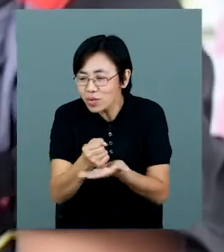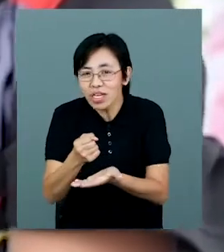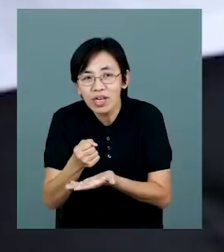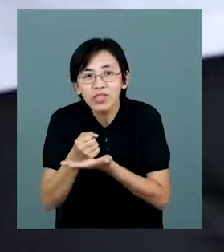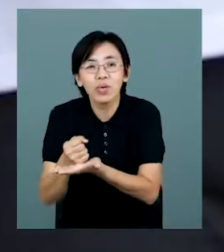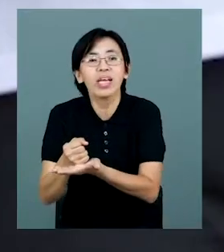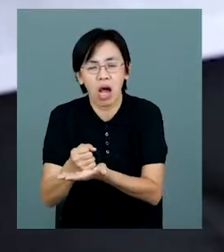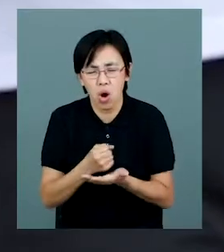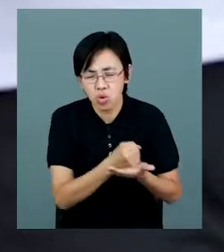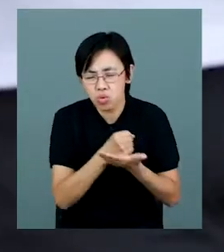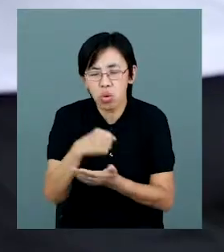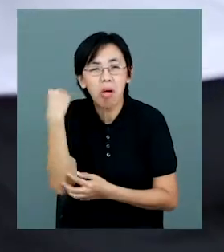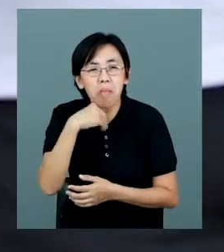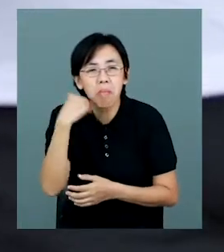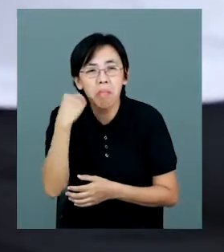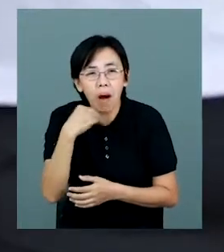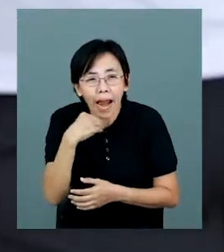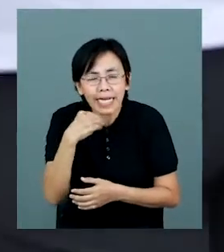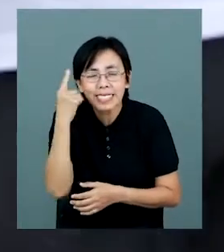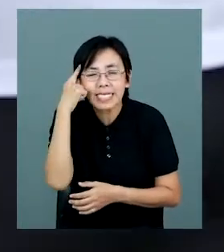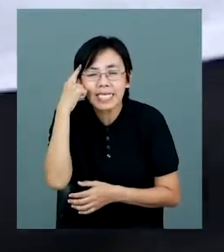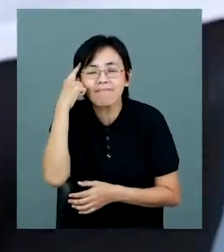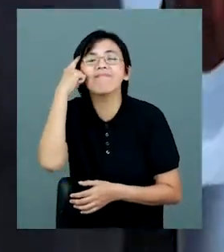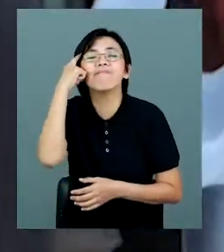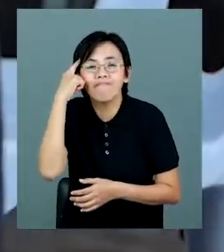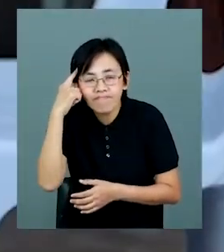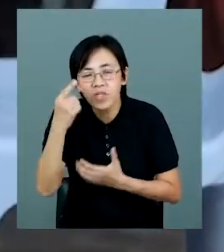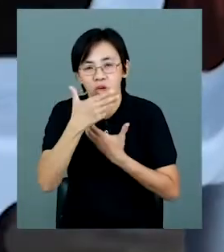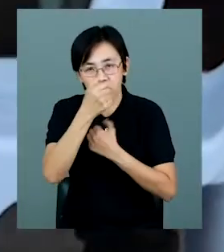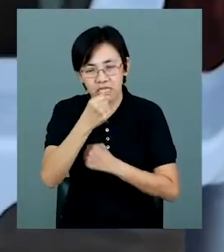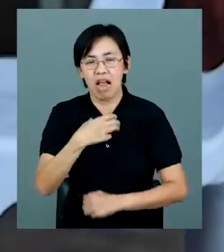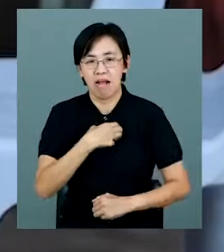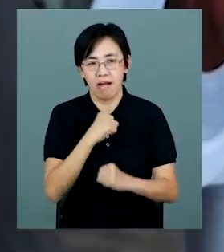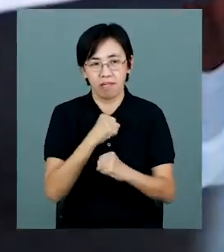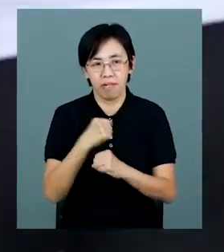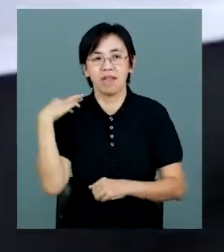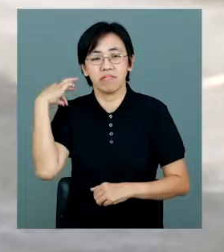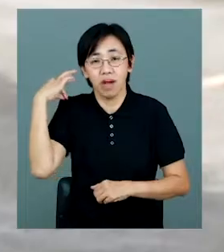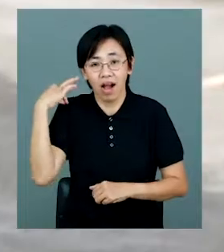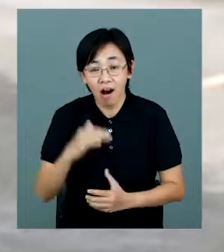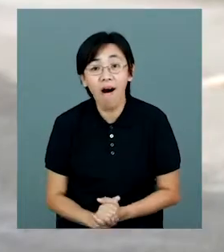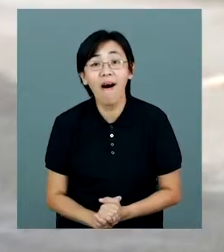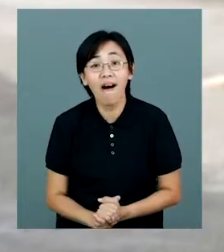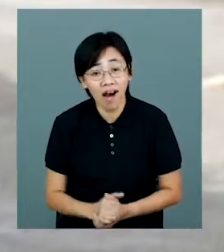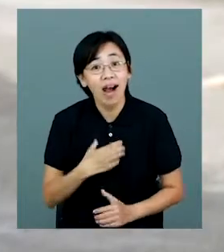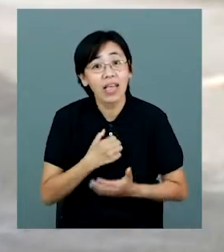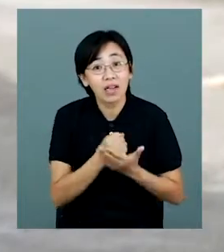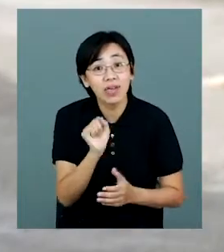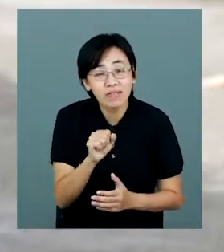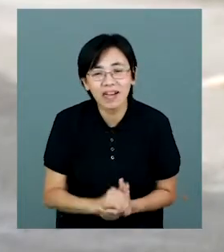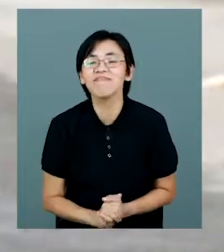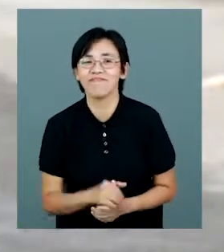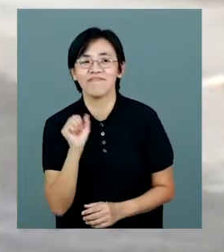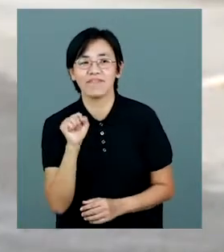ช่วยแรงแรงงานแรงค้างก็คิดว่าทางก่อนอยากสนใจอยู่นะ อยากช่วยคนอยู่แล้ว ฉันก็อยู่